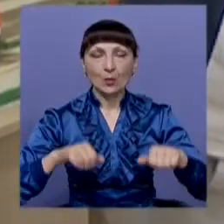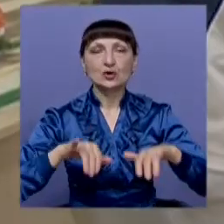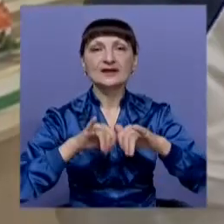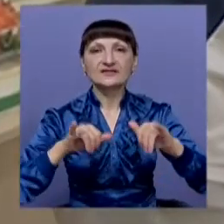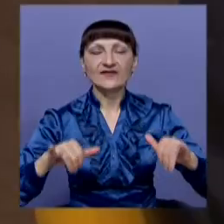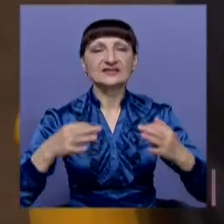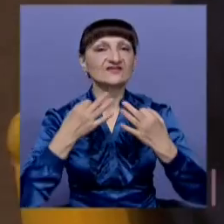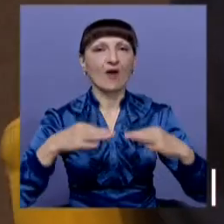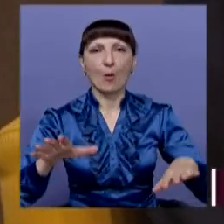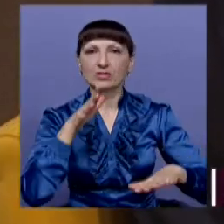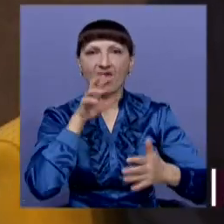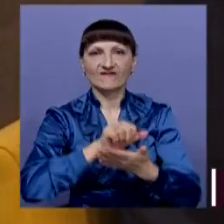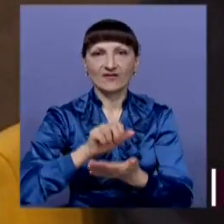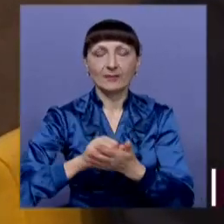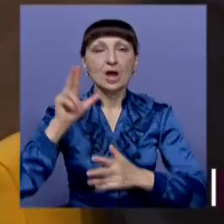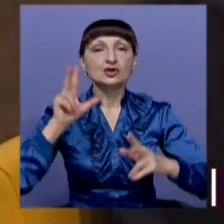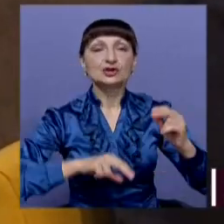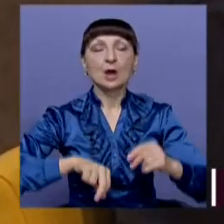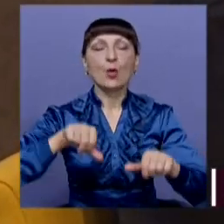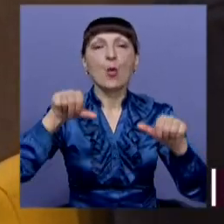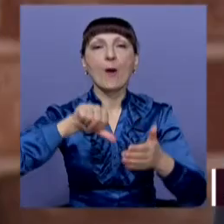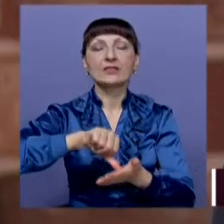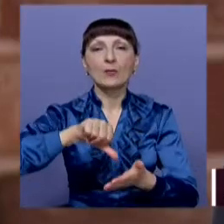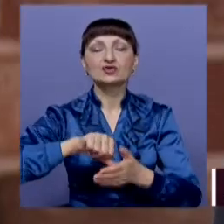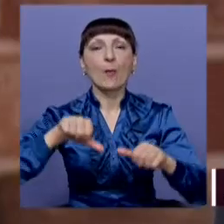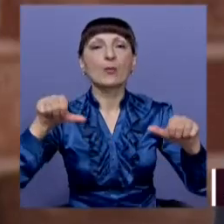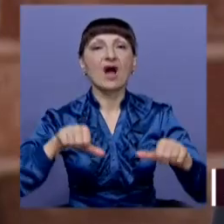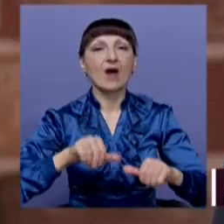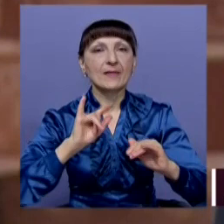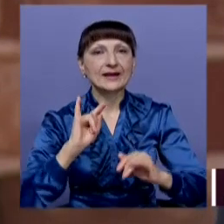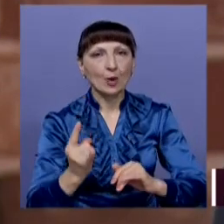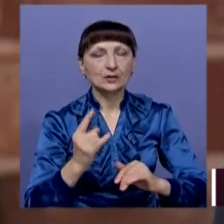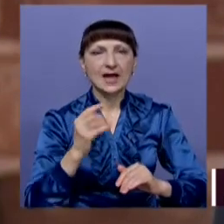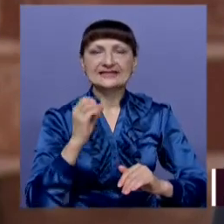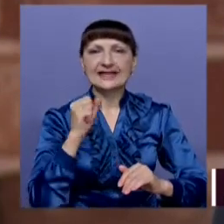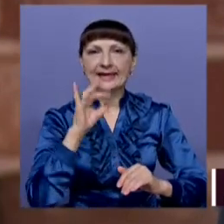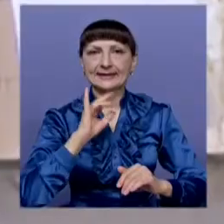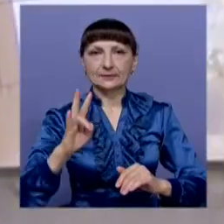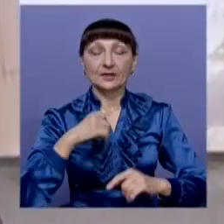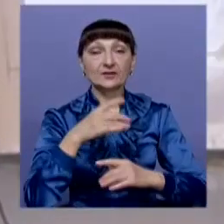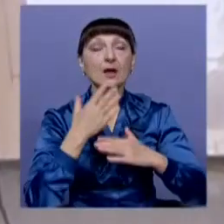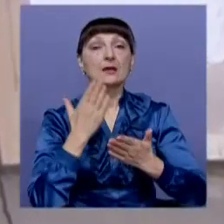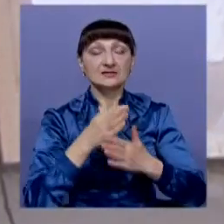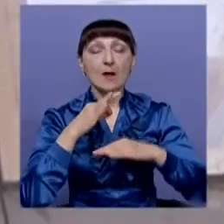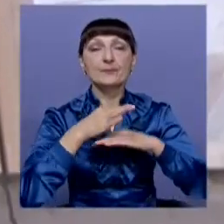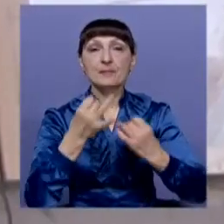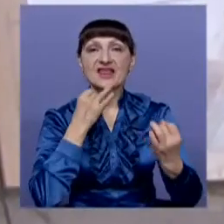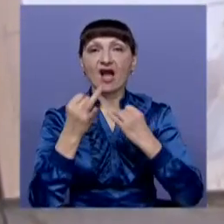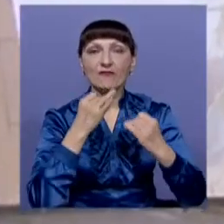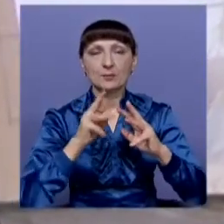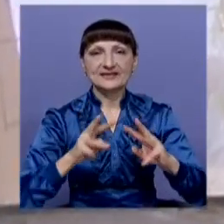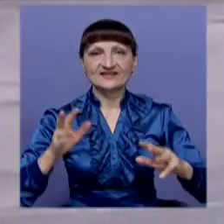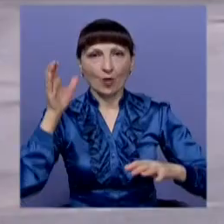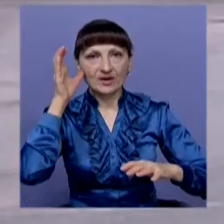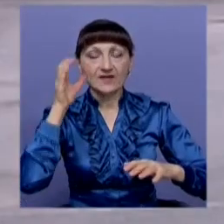развиваться в свободное время, считает уполномоченный по правам ребенка Аружан Саин. Омбудсмен сообщила, что ведет переговоры с Минобразования по